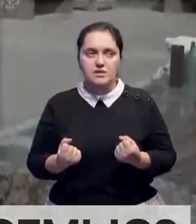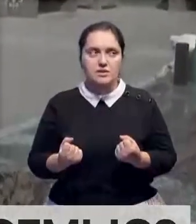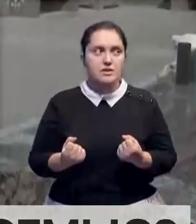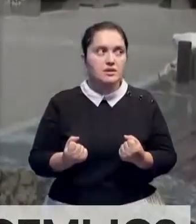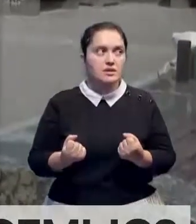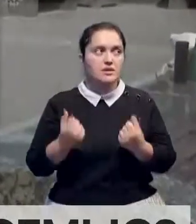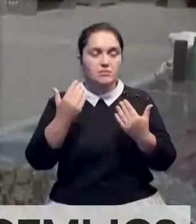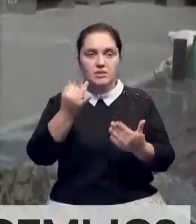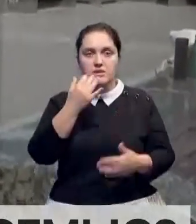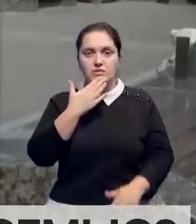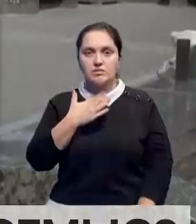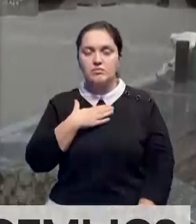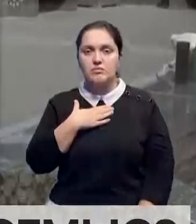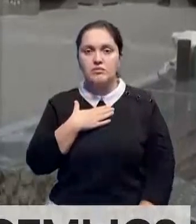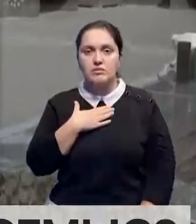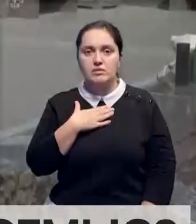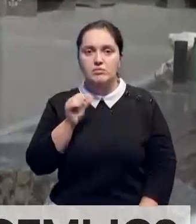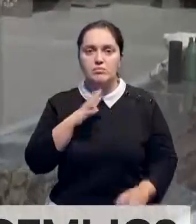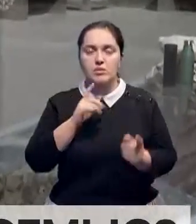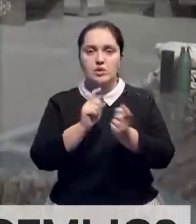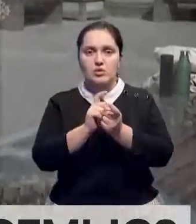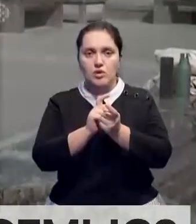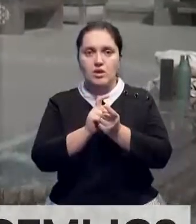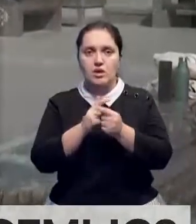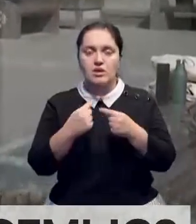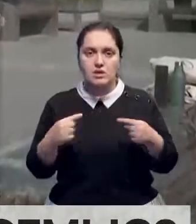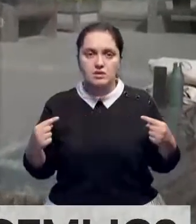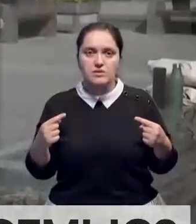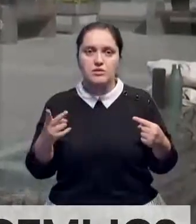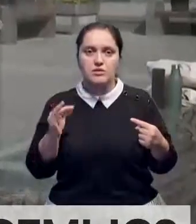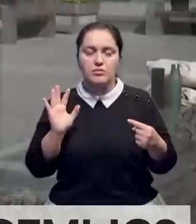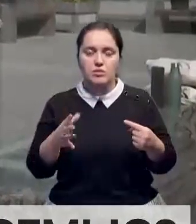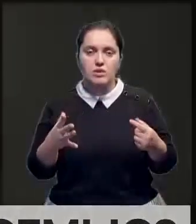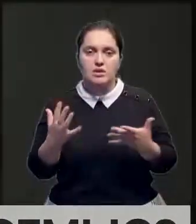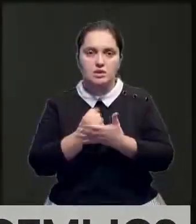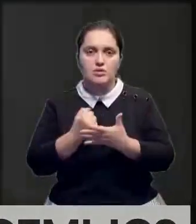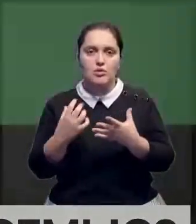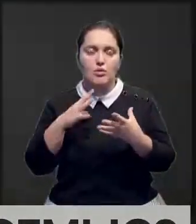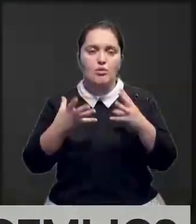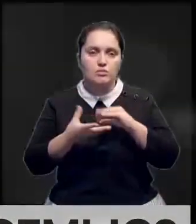любят. И у вас могут быть ссоры разные, но, тем не менее, вы будете находить общий язык.